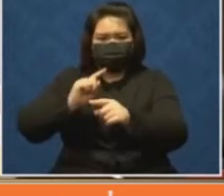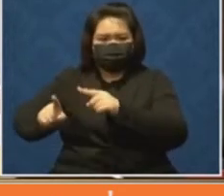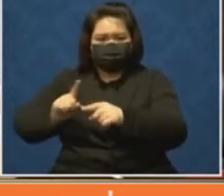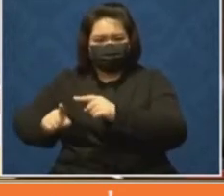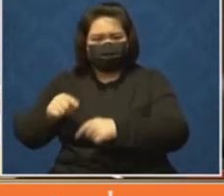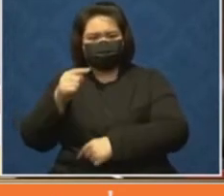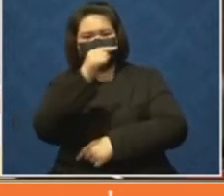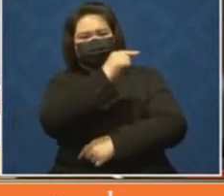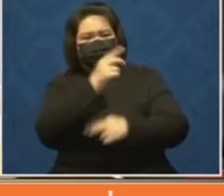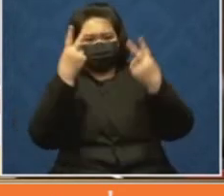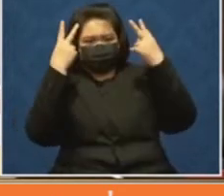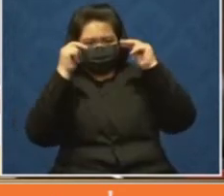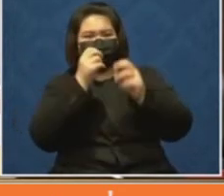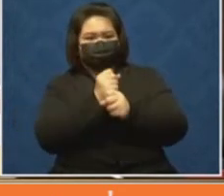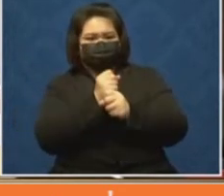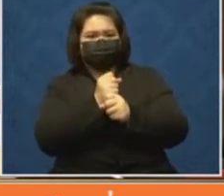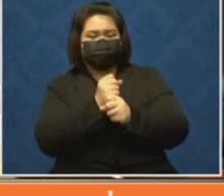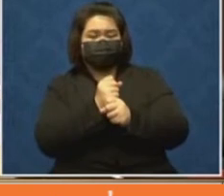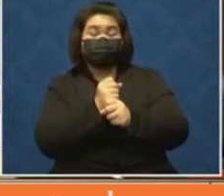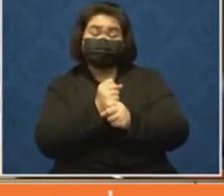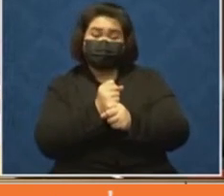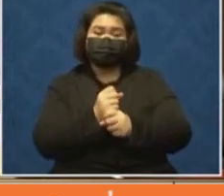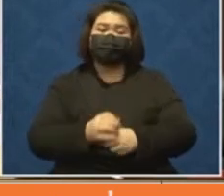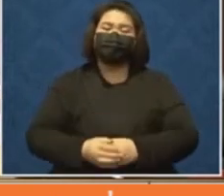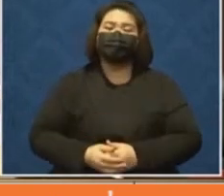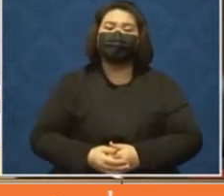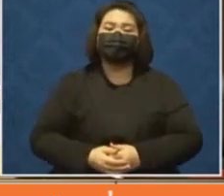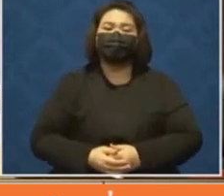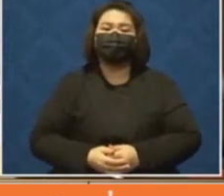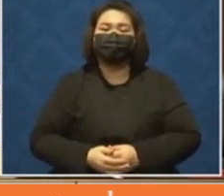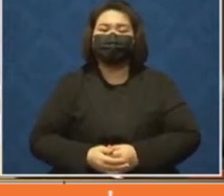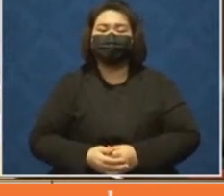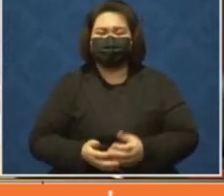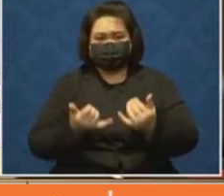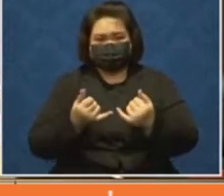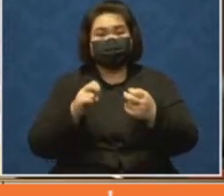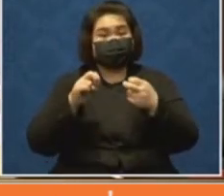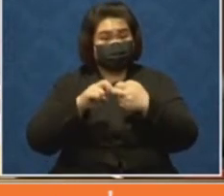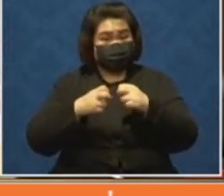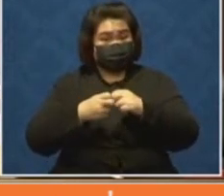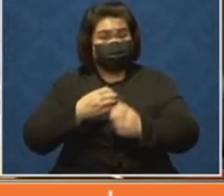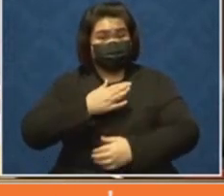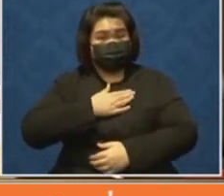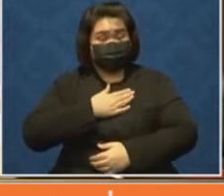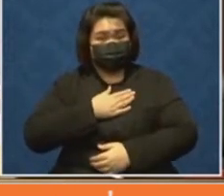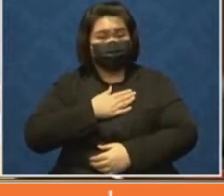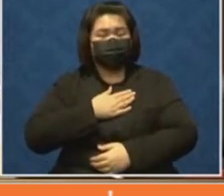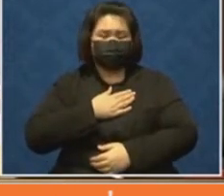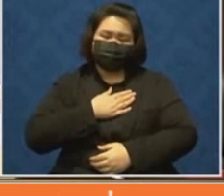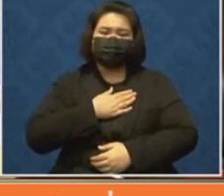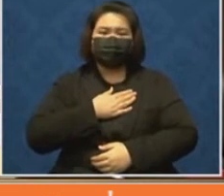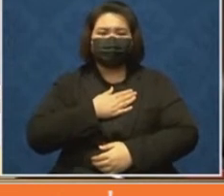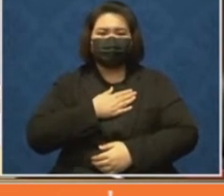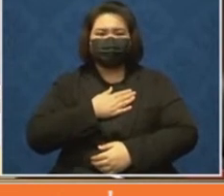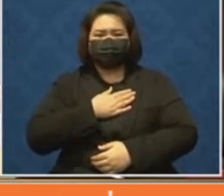าชนๆุกคนที่ไม่เห็นด้วยกรฐบาล ทีวภาควจารยรับาลหลวนสามารถตกเป็เยอะจากการ